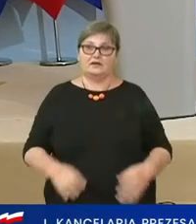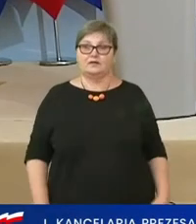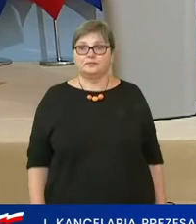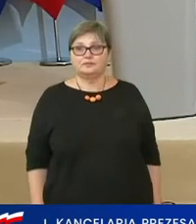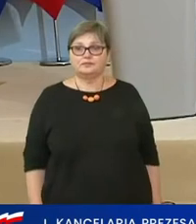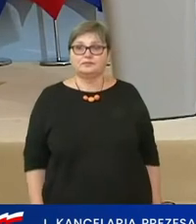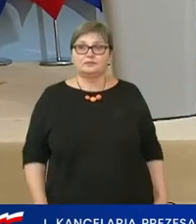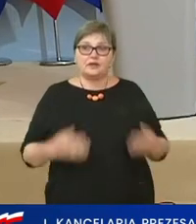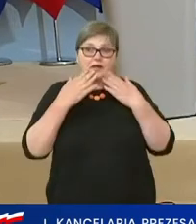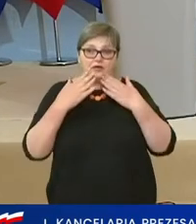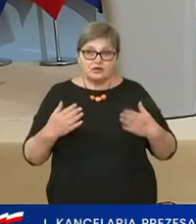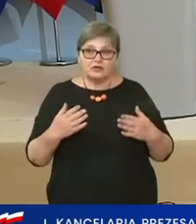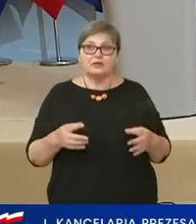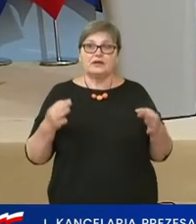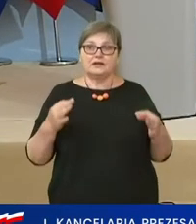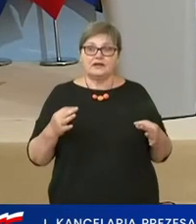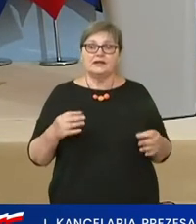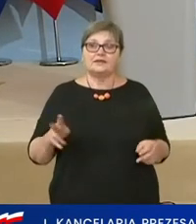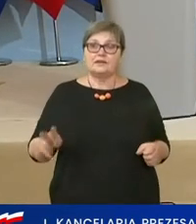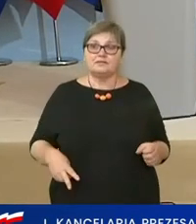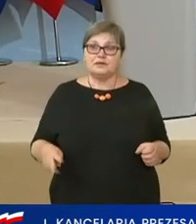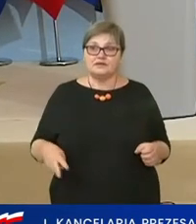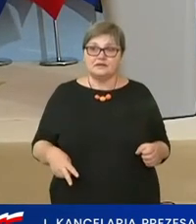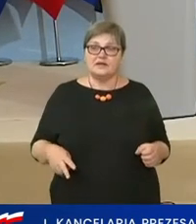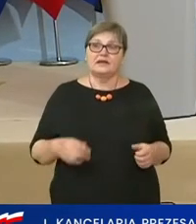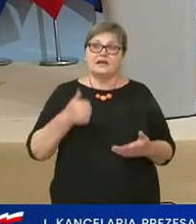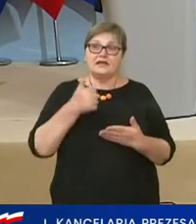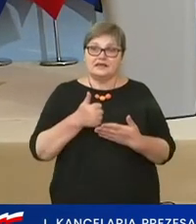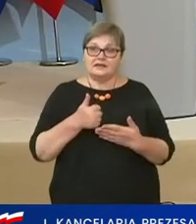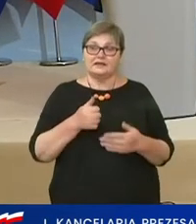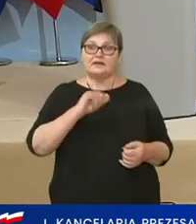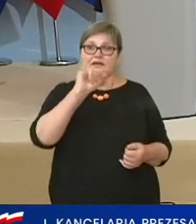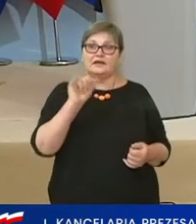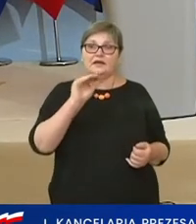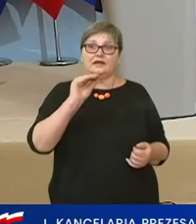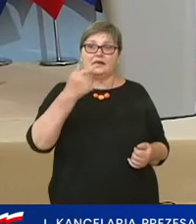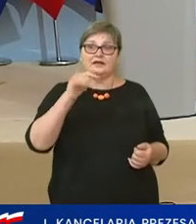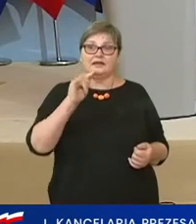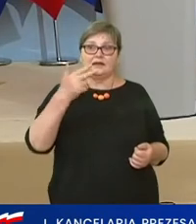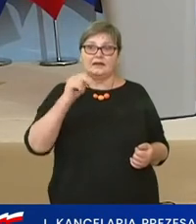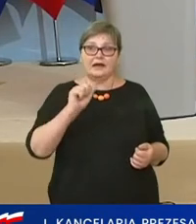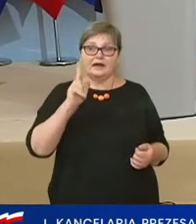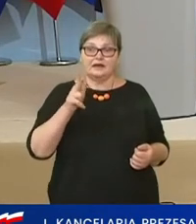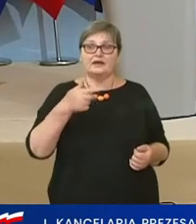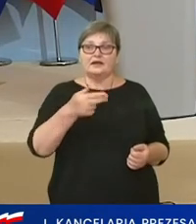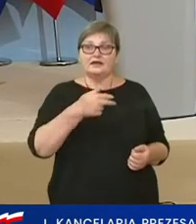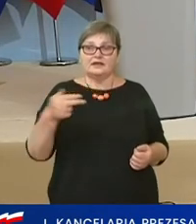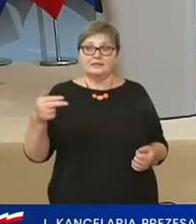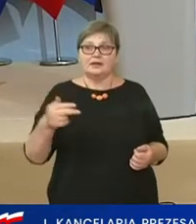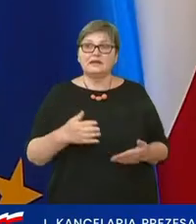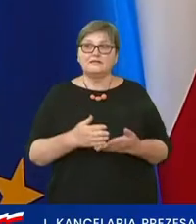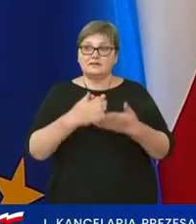dziękuję pani minister bardzo proszę panią minister jarosińska jednak o słów kilka na temat wsparcia unijnego dla